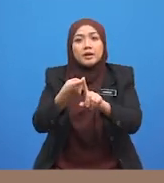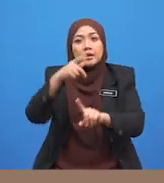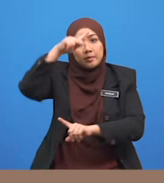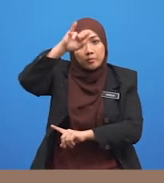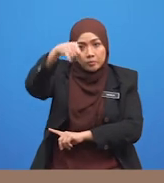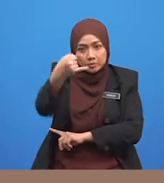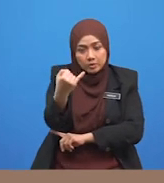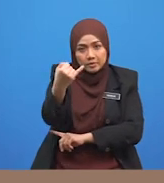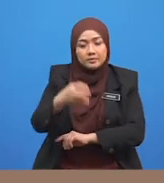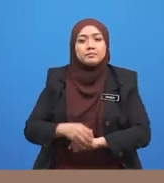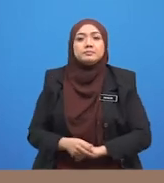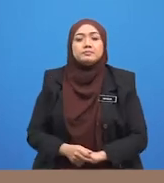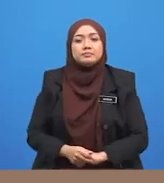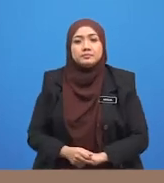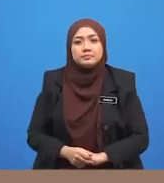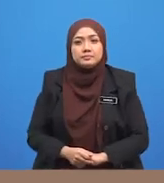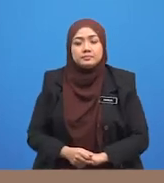Putrajaya.